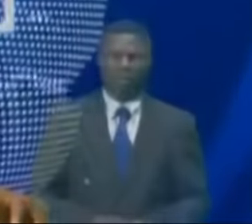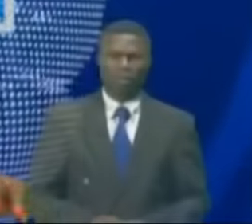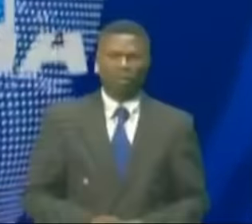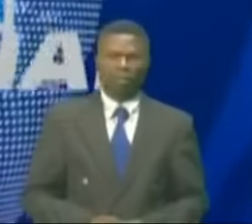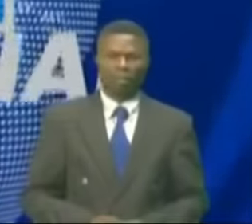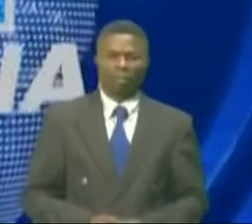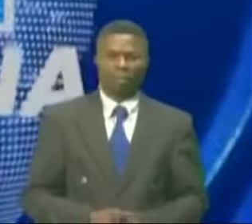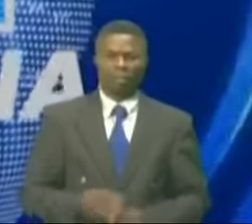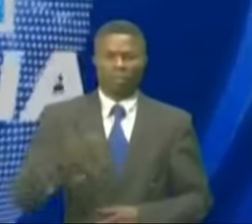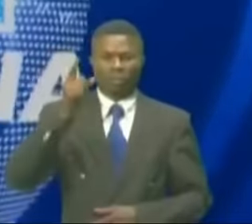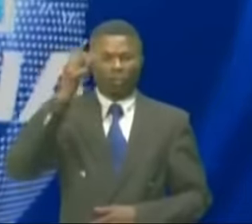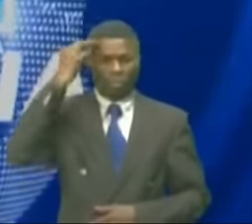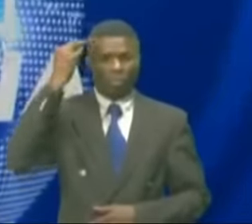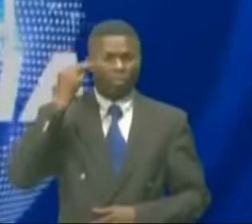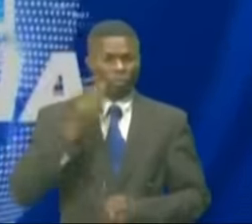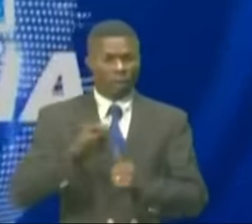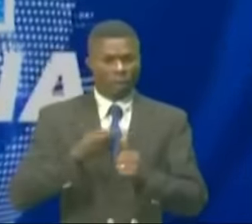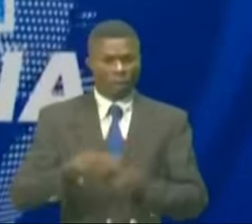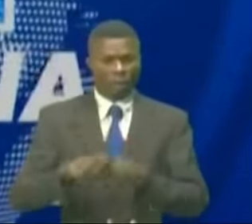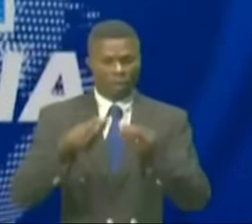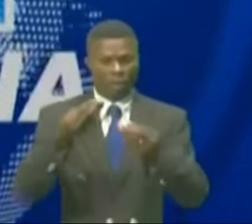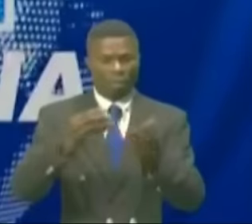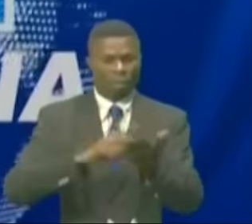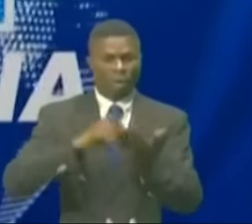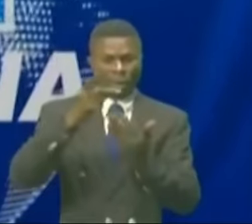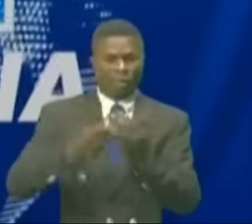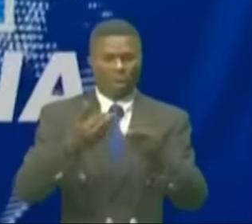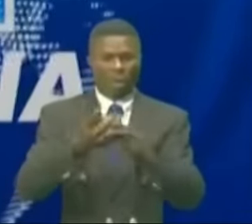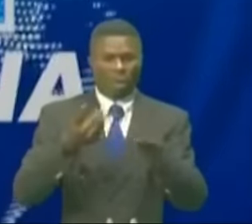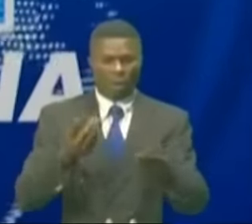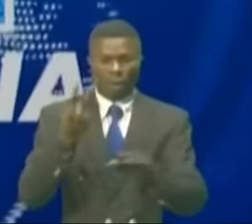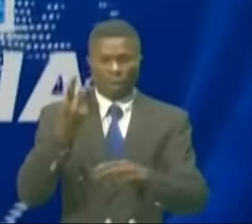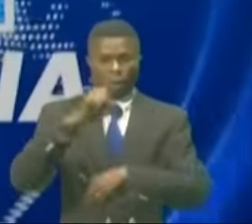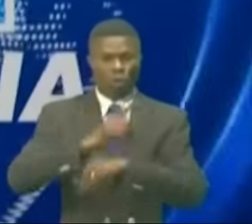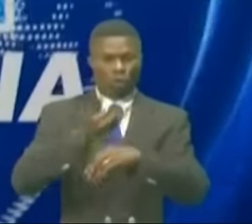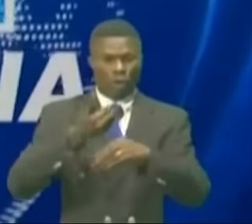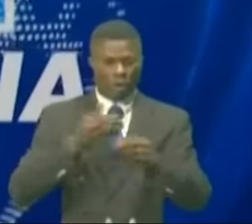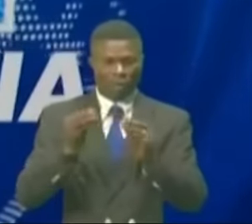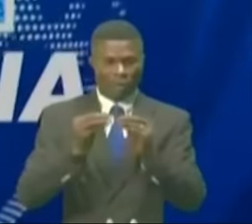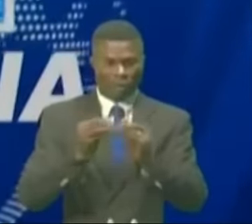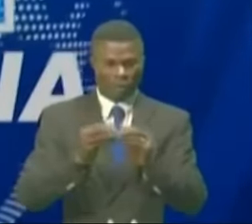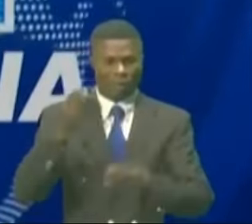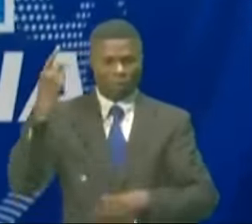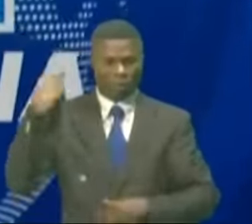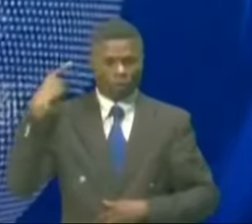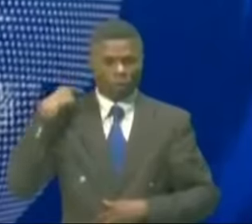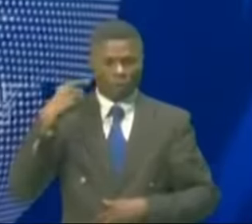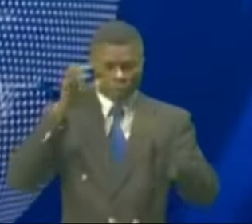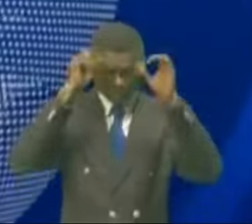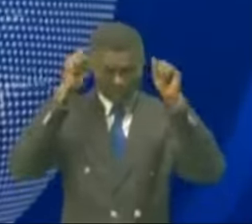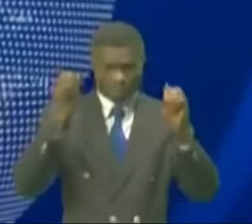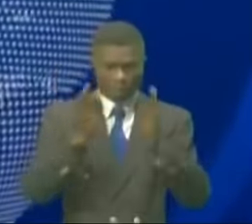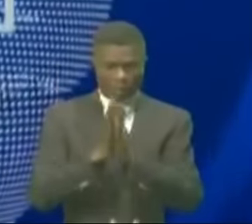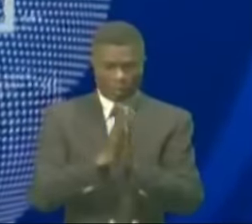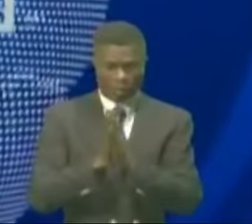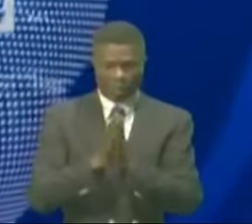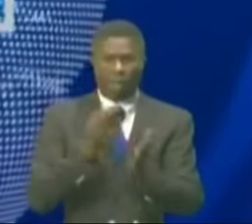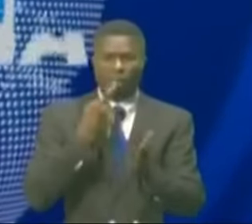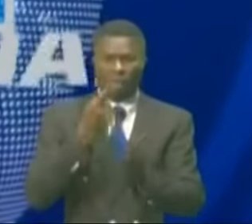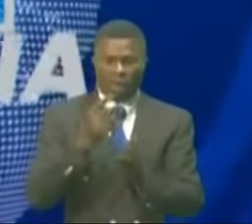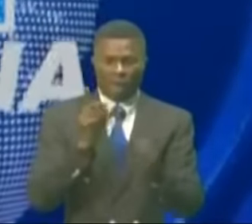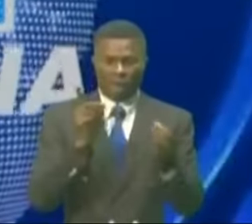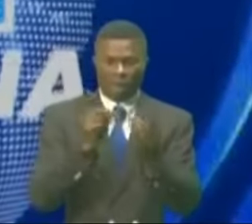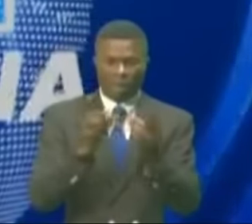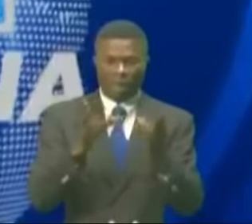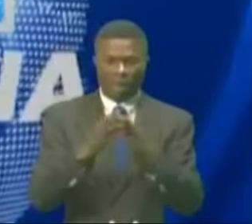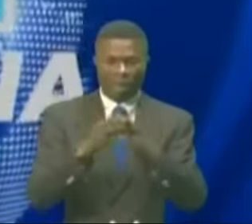son programme 48 heures avant la date de la plénière. Le président de l'Assemblée nationale l'a dit au sortir de son entretien